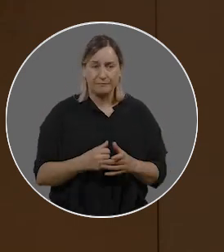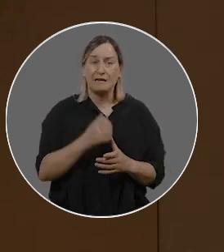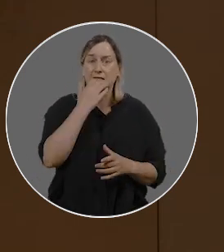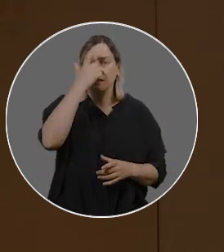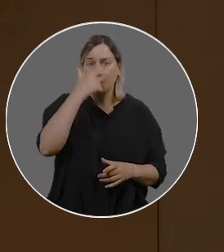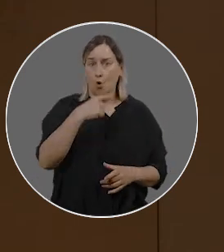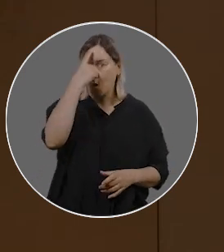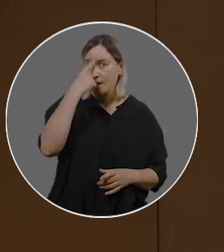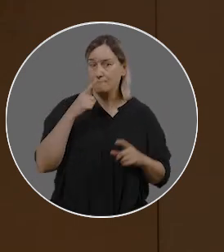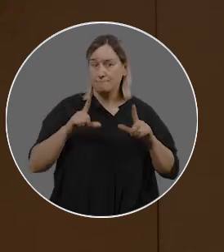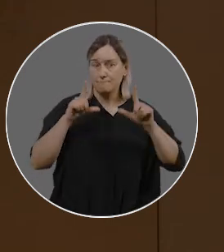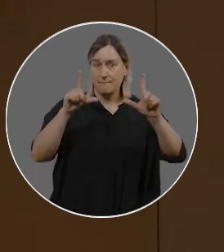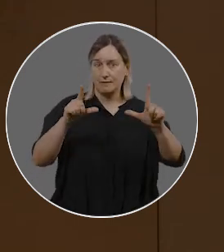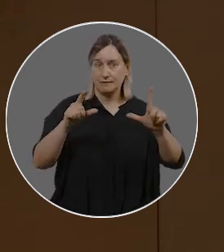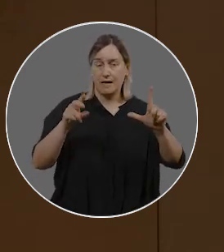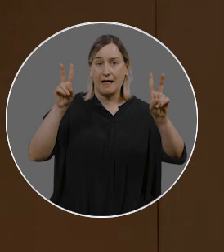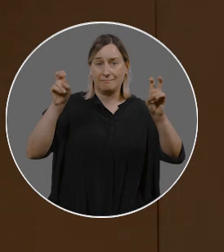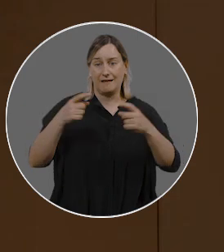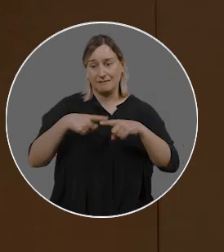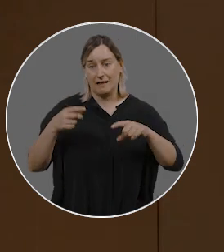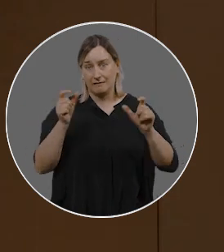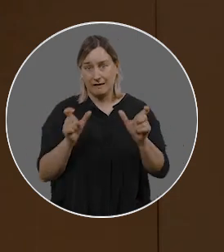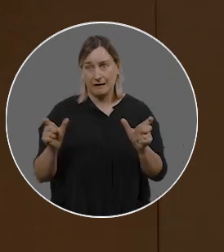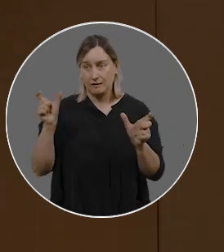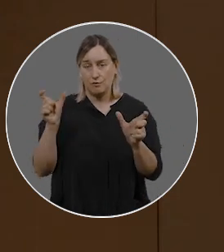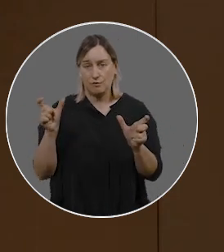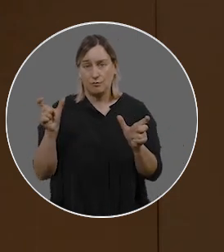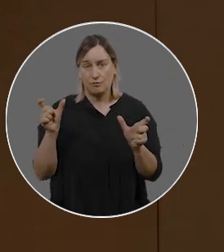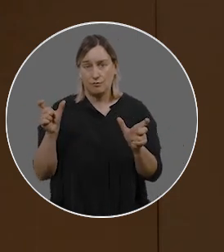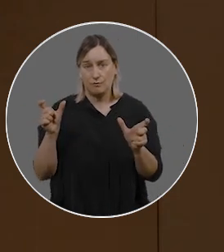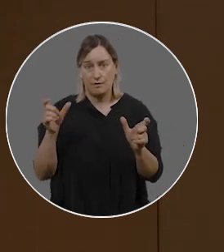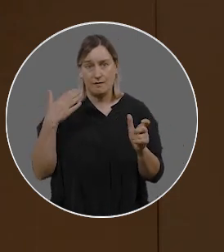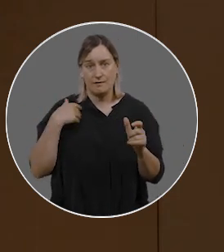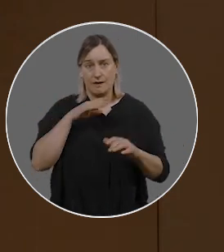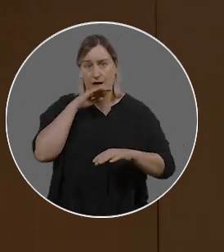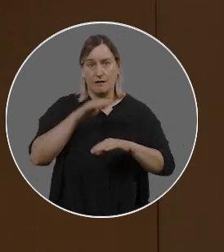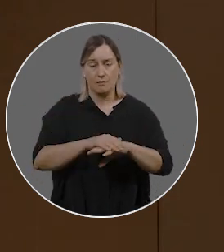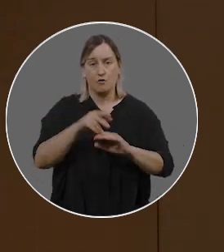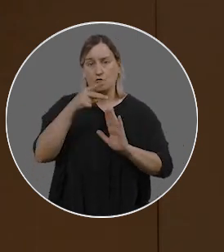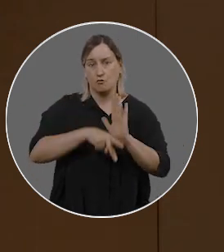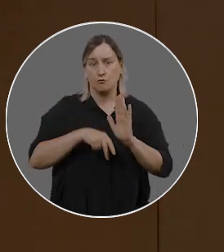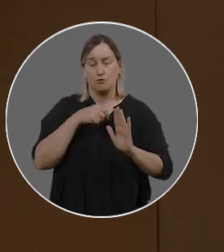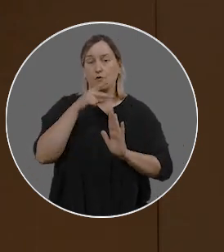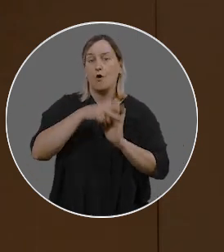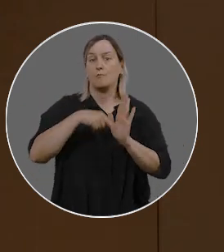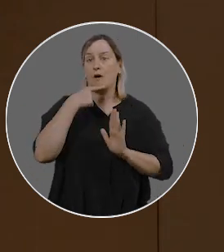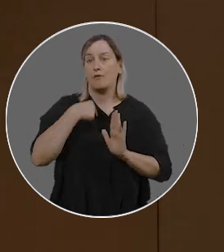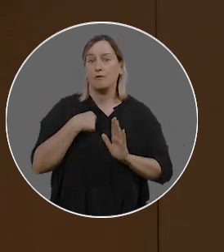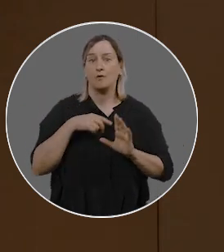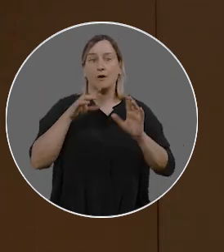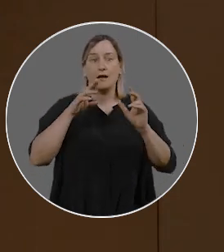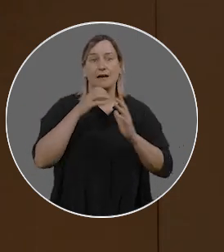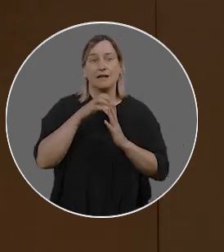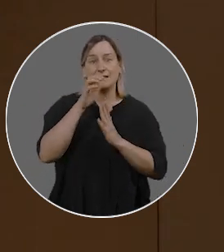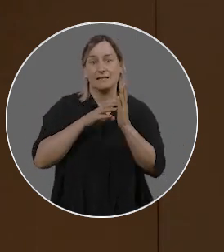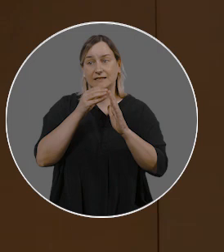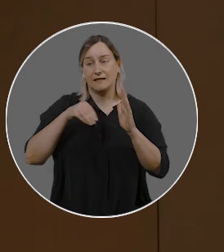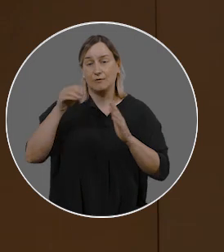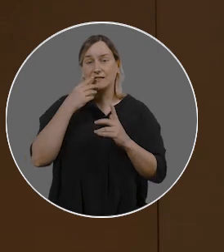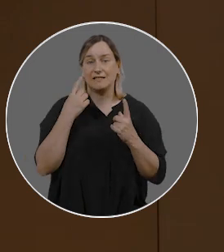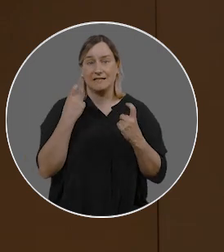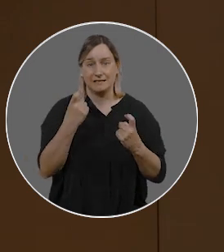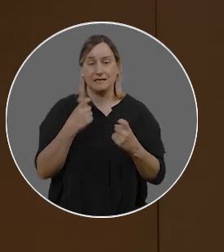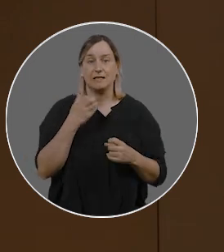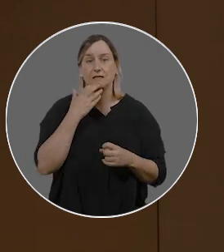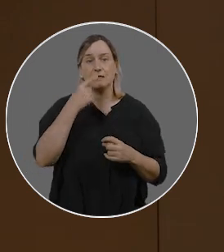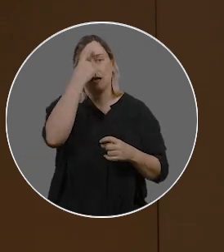una imatge hi poso un text alternatiu, ja estic complint la norma, no? La norma diu que hi he de posar un text alternatiu si és necessari. Ara,